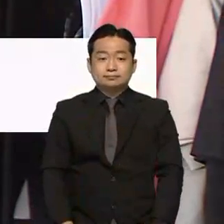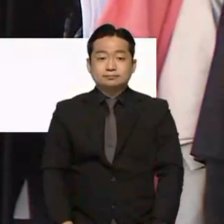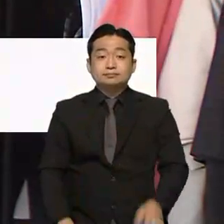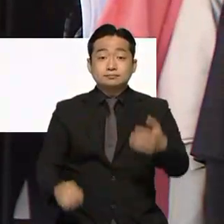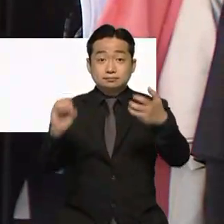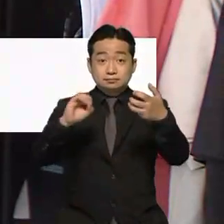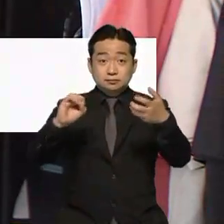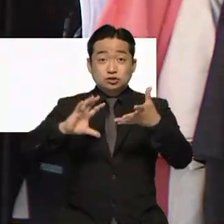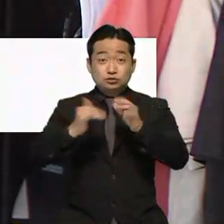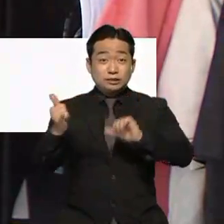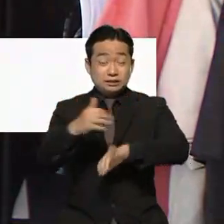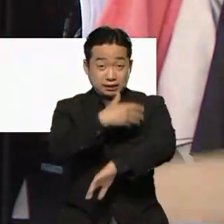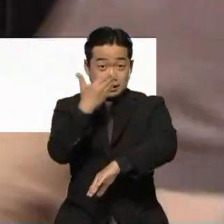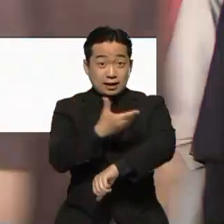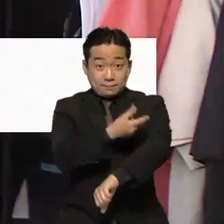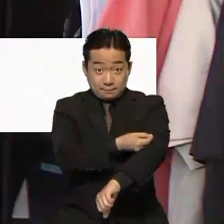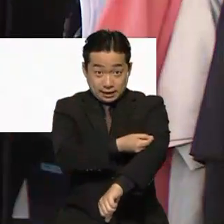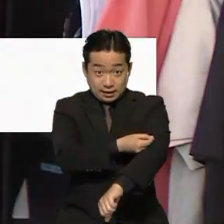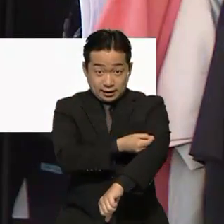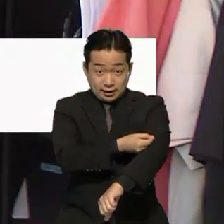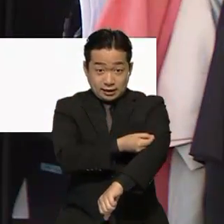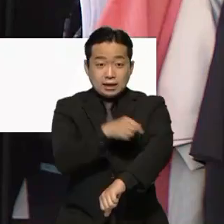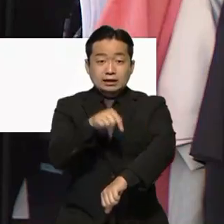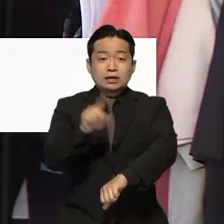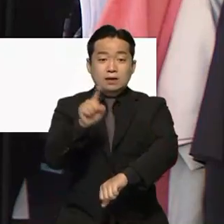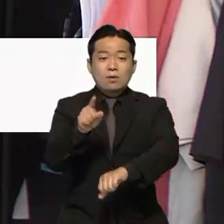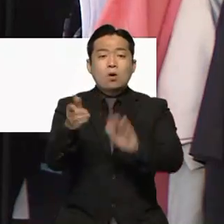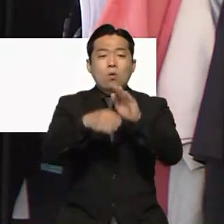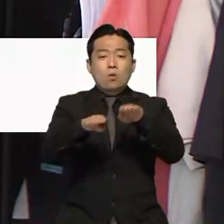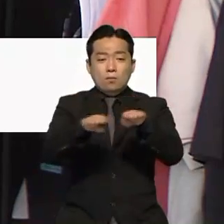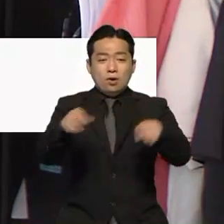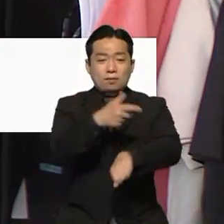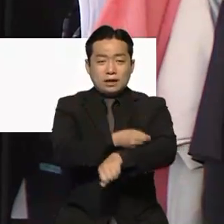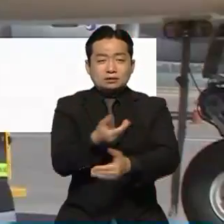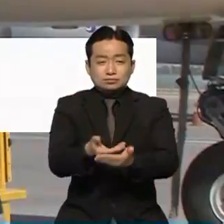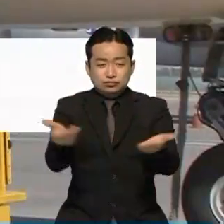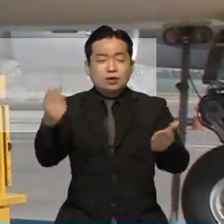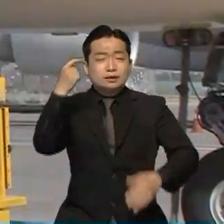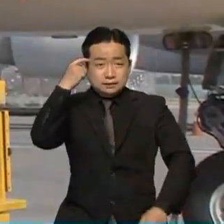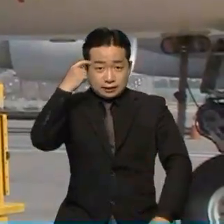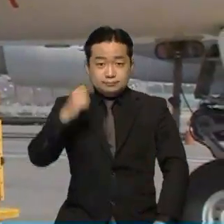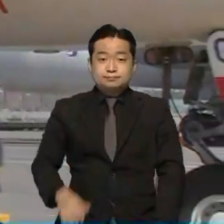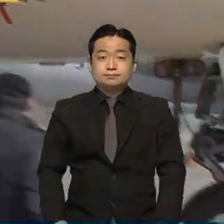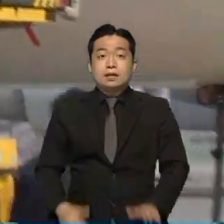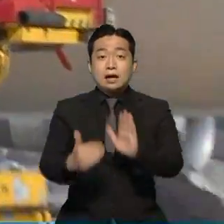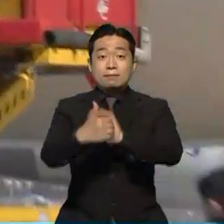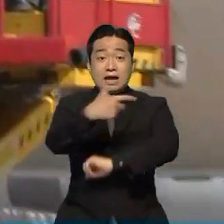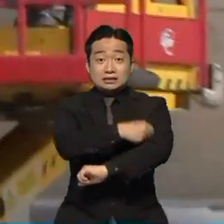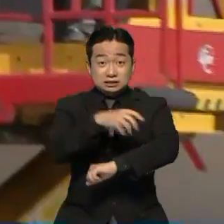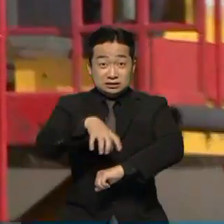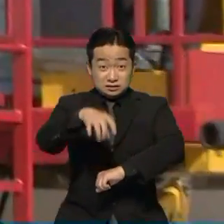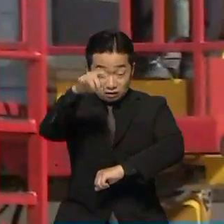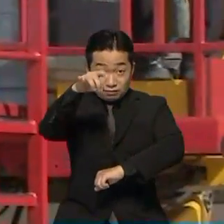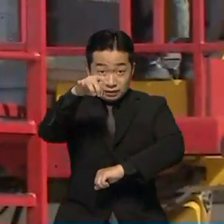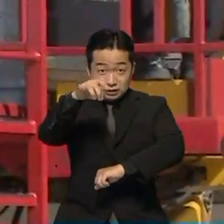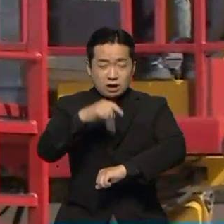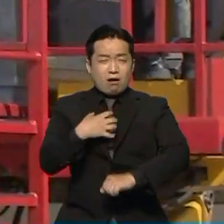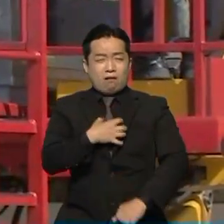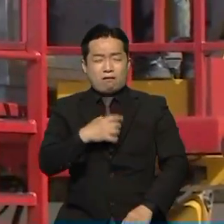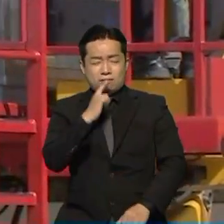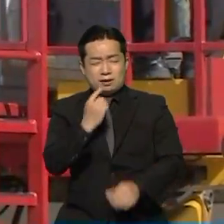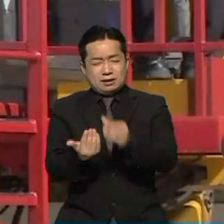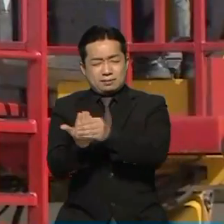국민이 다 맞을 수 있었던 것에 대해서는 공평하게 백신이 분배가 됐다고. 백신 정책 초기엔 우려와 혼란도